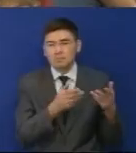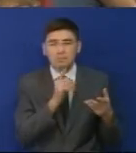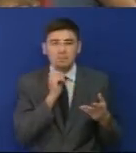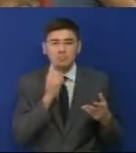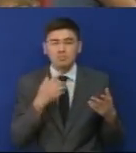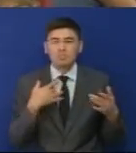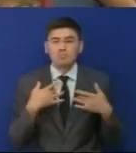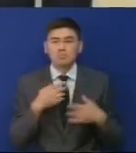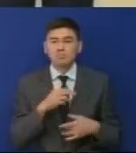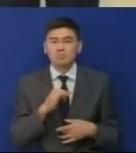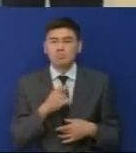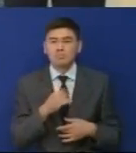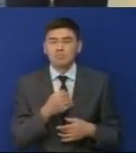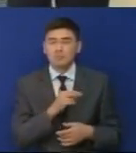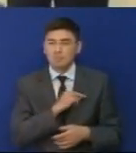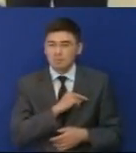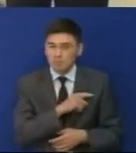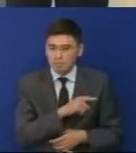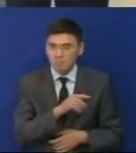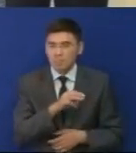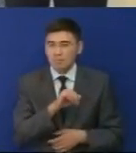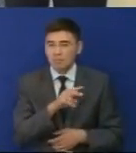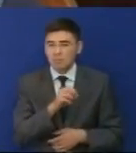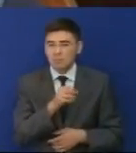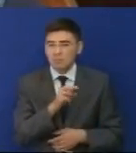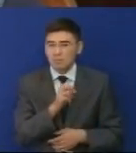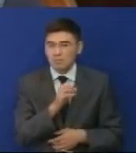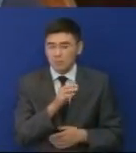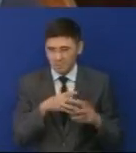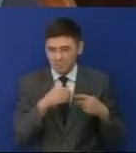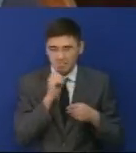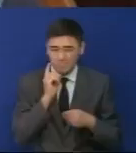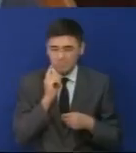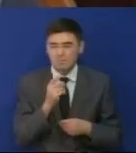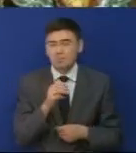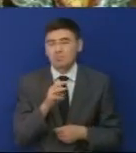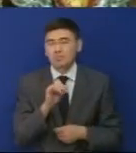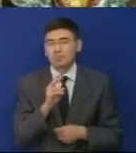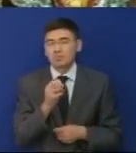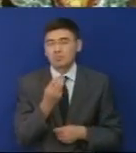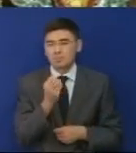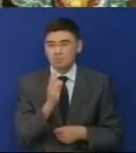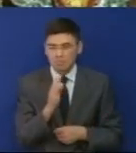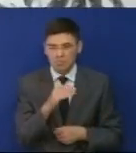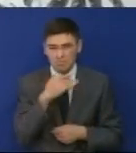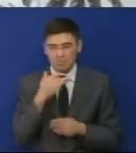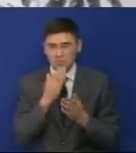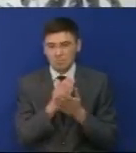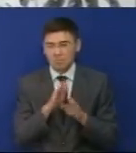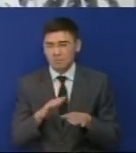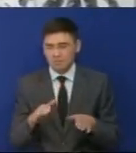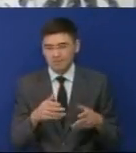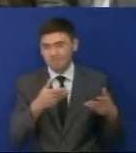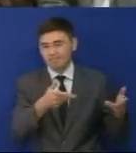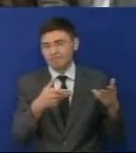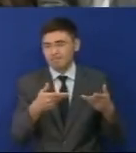театре дори хай молодая семья туре у боевых а также многодетная семья мукашева ходе мероприятия были показаны фото слайды